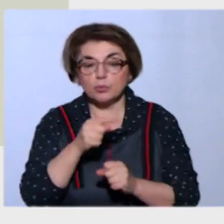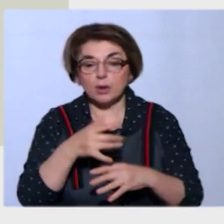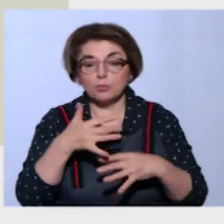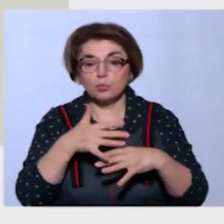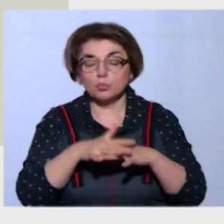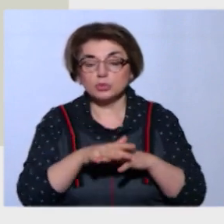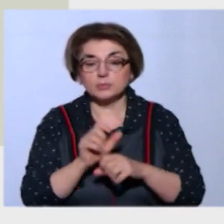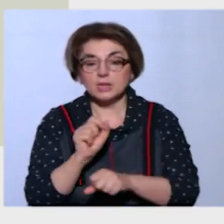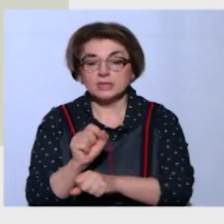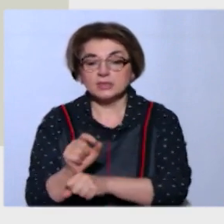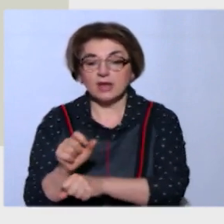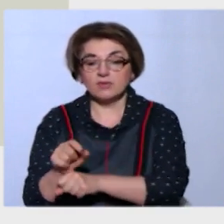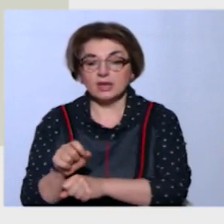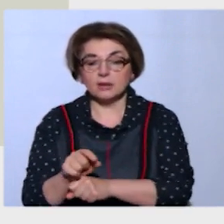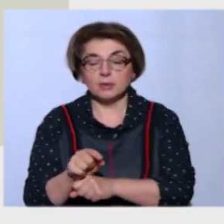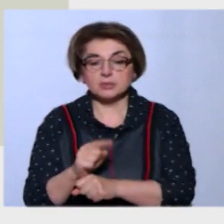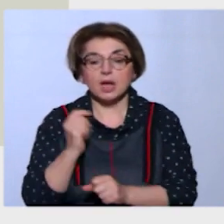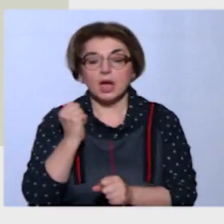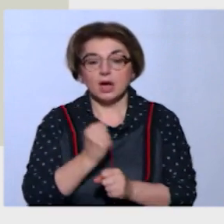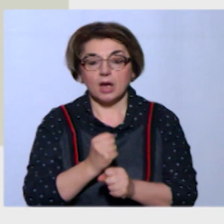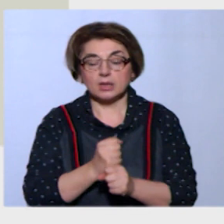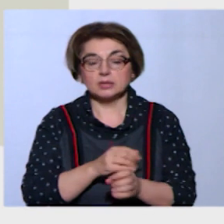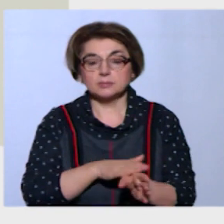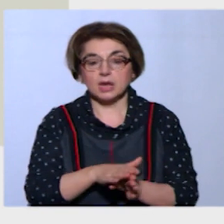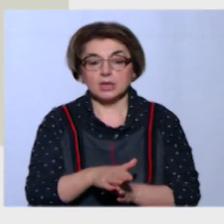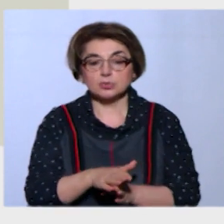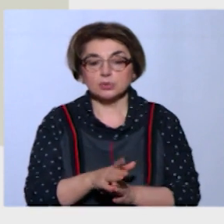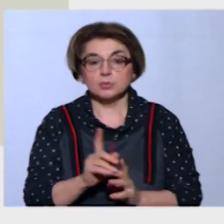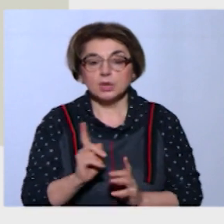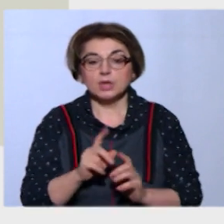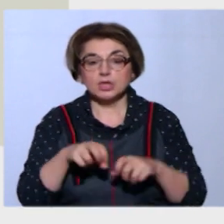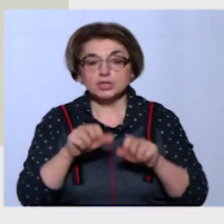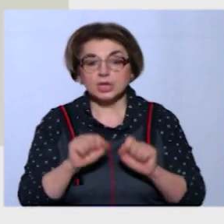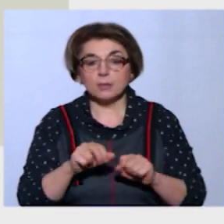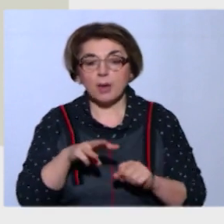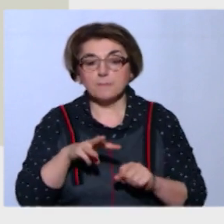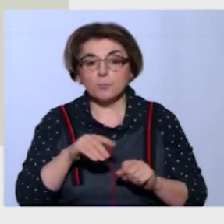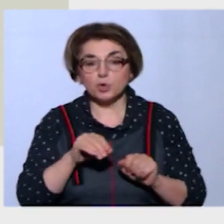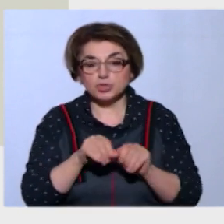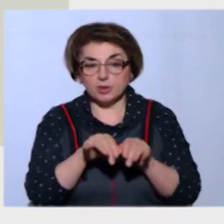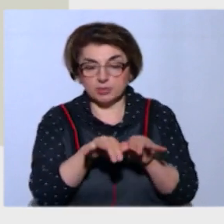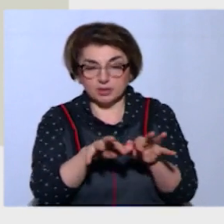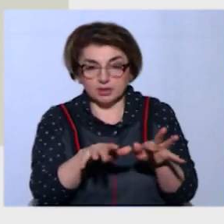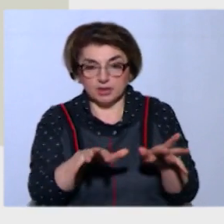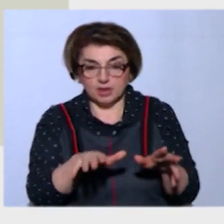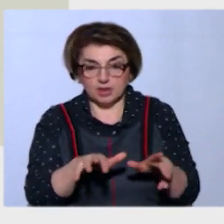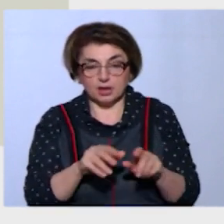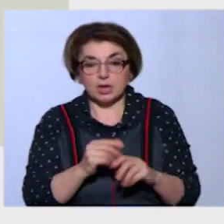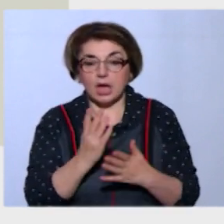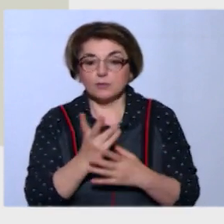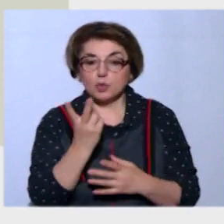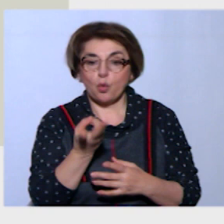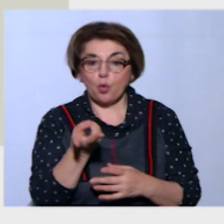უჯრედის ფუნქციონირებას განაპირობებს. რაც შეეხება მორჩები, მორჩები ნეირონს აქვს